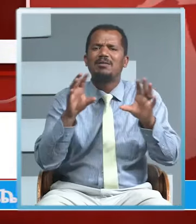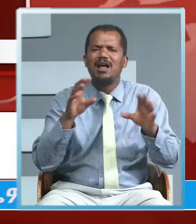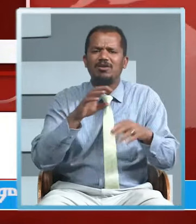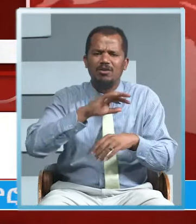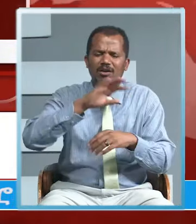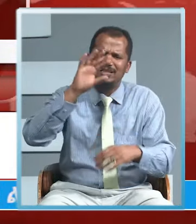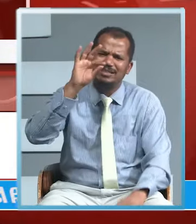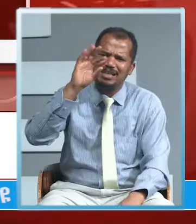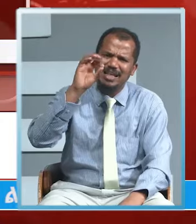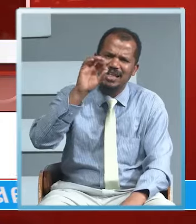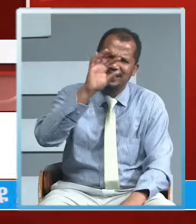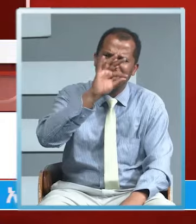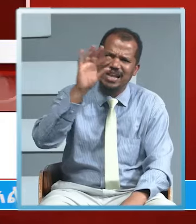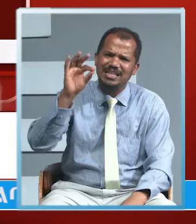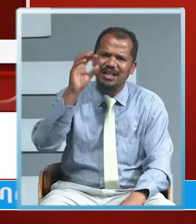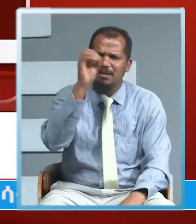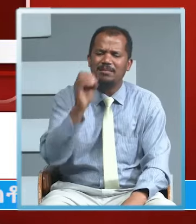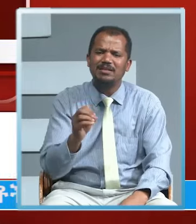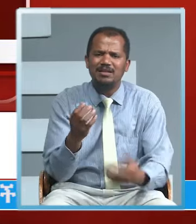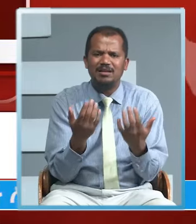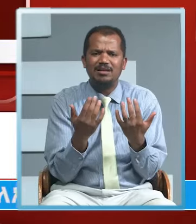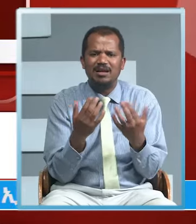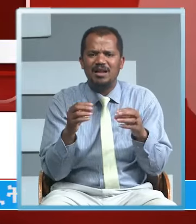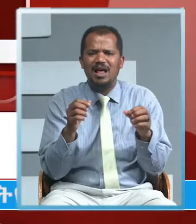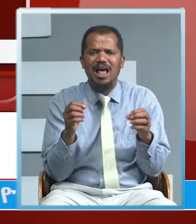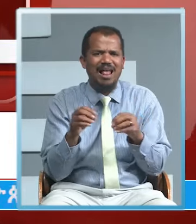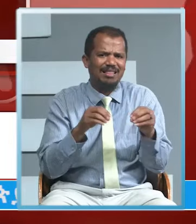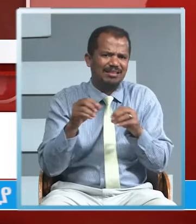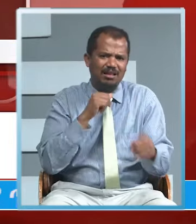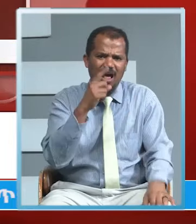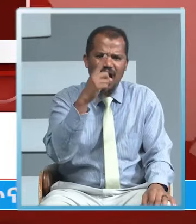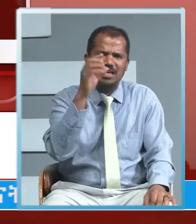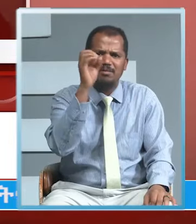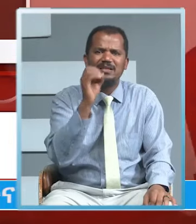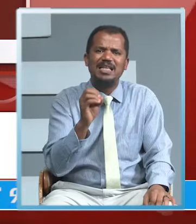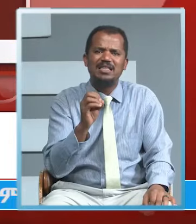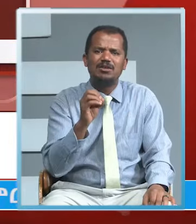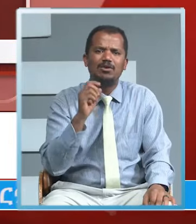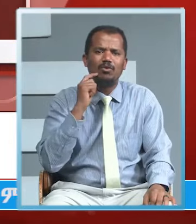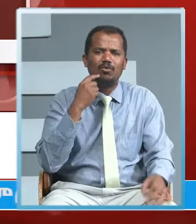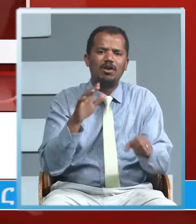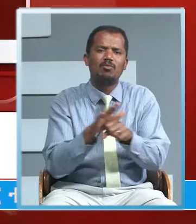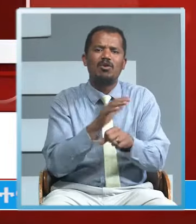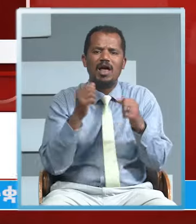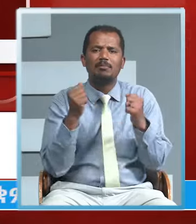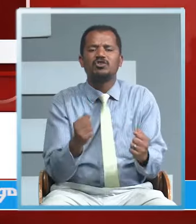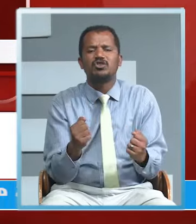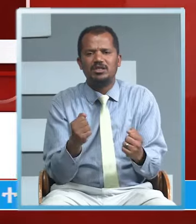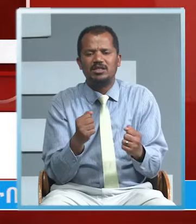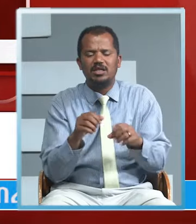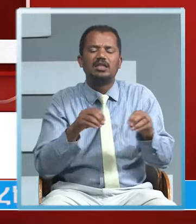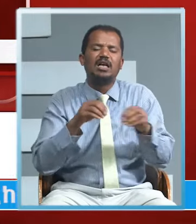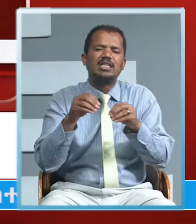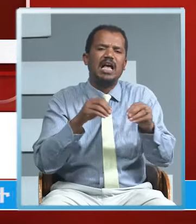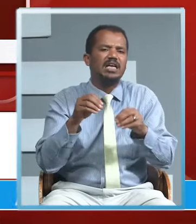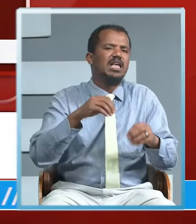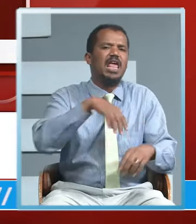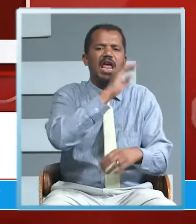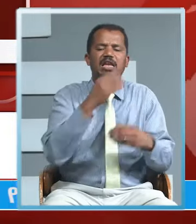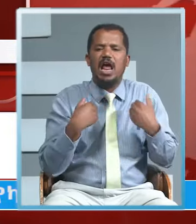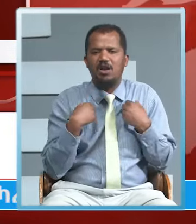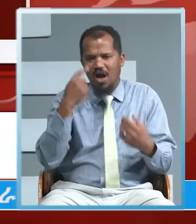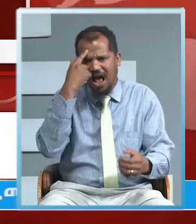ኦል 99% ገና ያልተንቀሳቀሰ ነው። 1% እንኳን 1% ሊሞላ የሚችል ነው ገና እየተንቀሳቀሰ